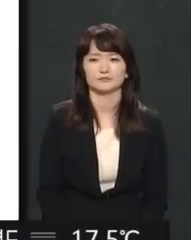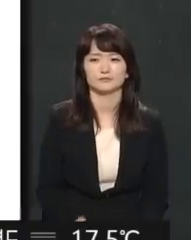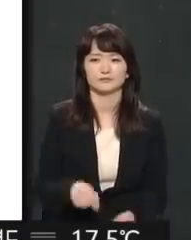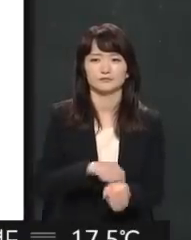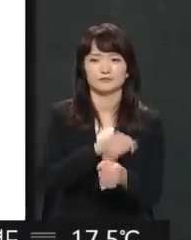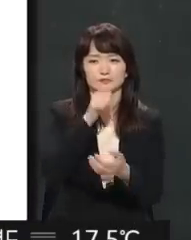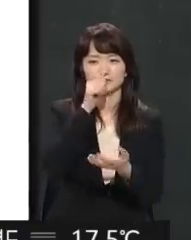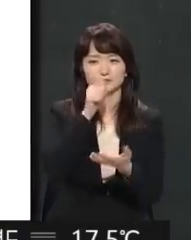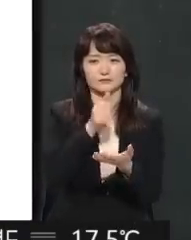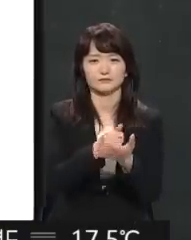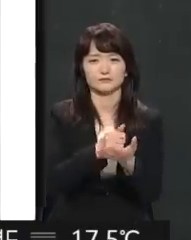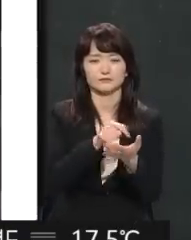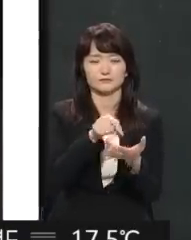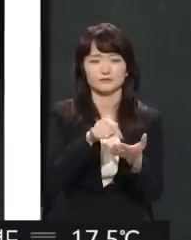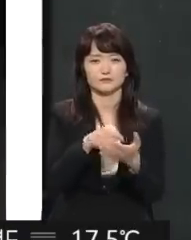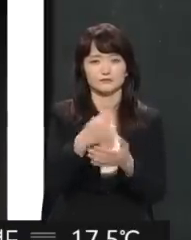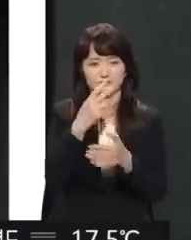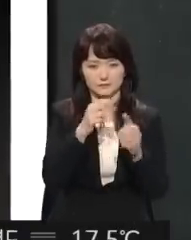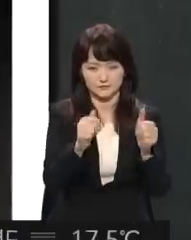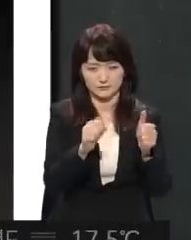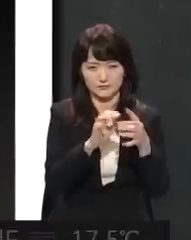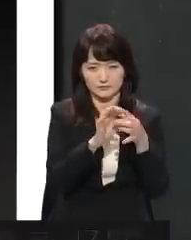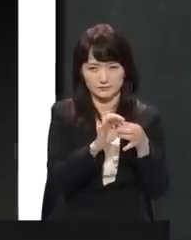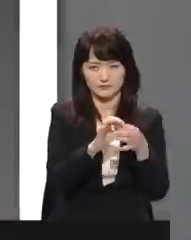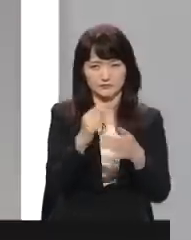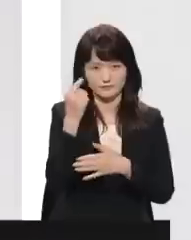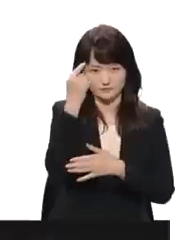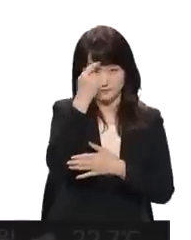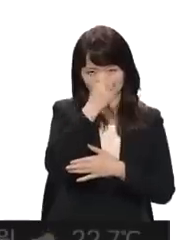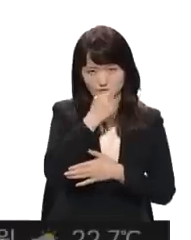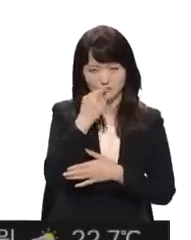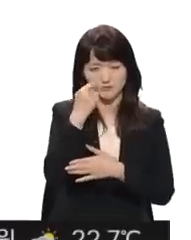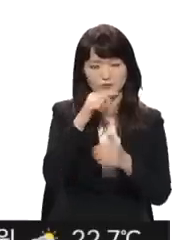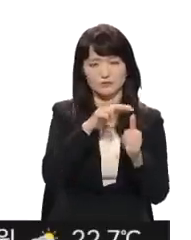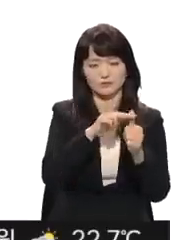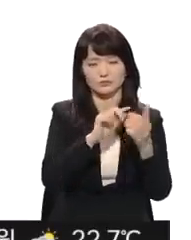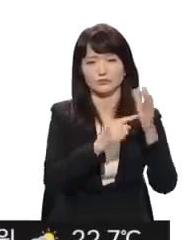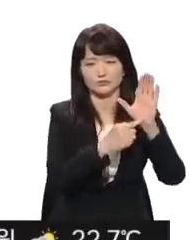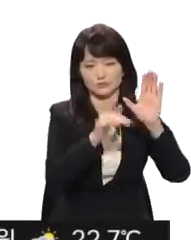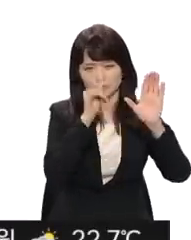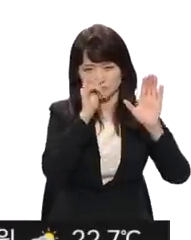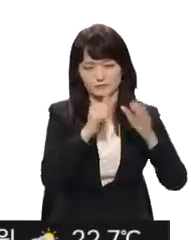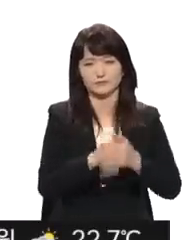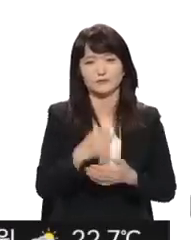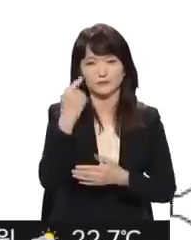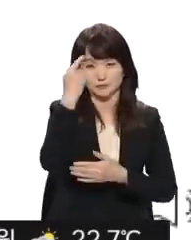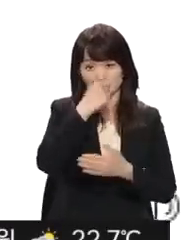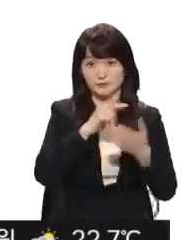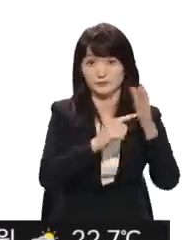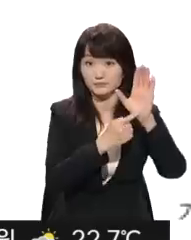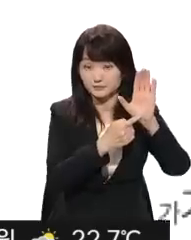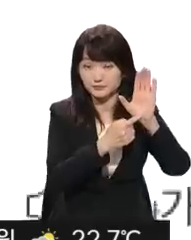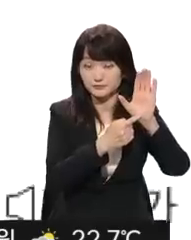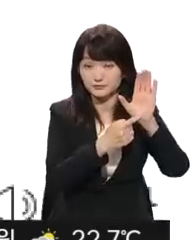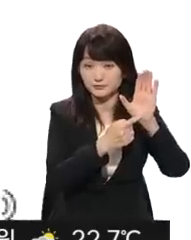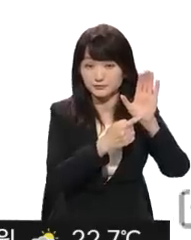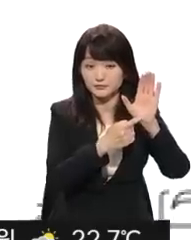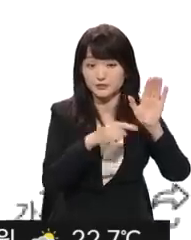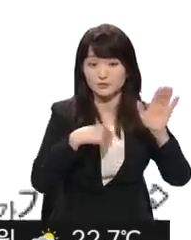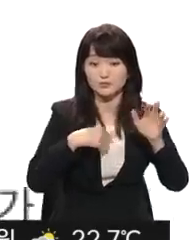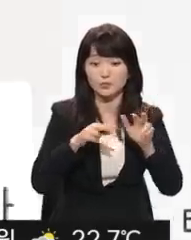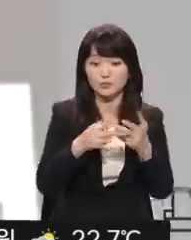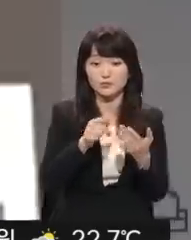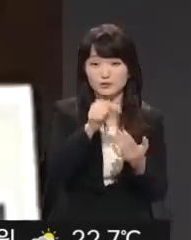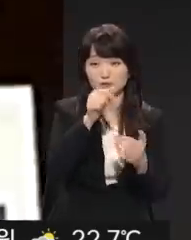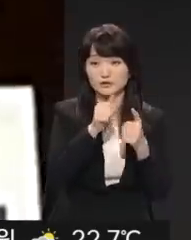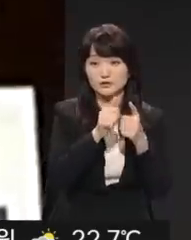특정 범죄의 경우 심의를 통해서 얼굴 등 신상정보를 공개할 수 있는데 얼굴을 공개할 때 본인의 어떤 선택에 따라서